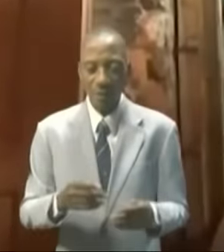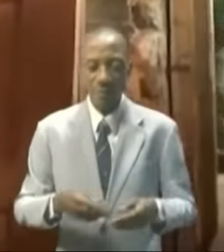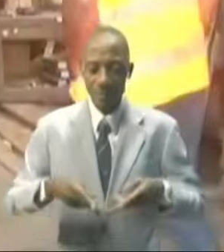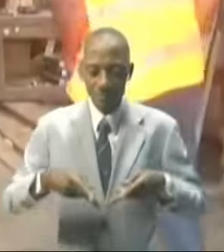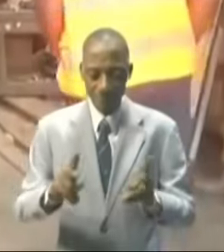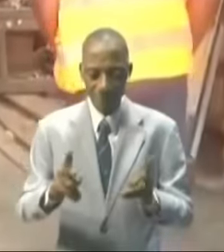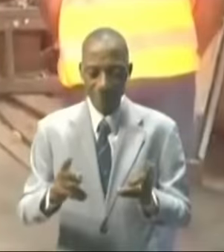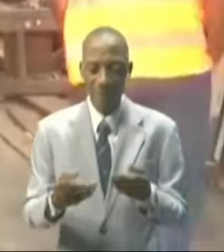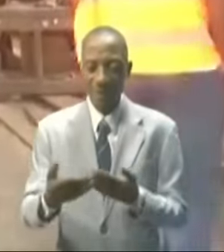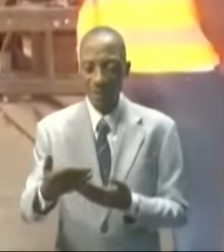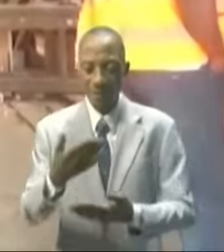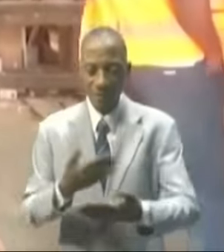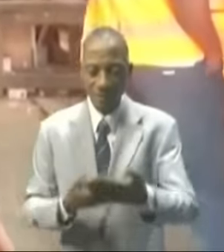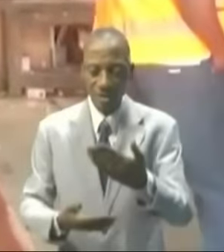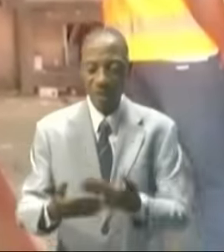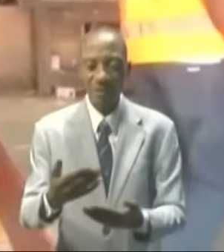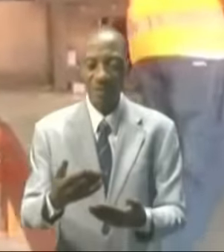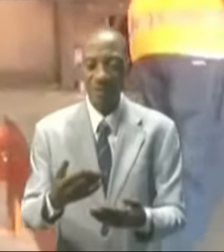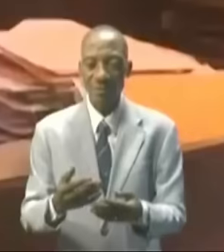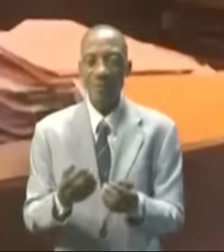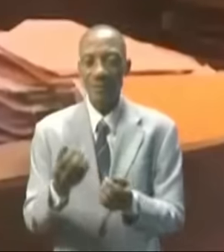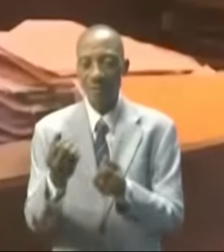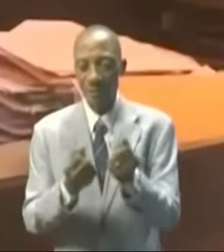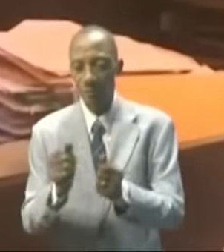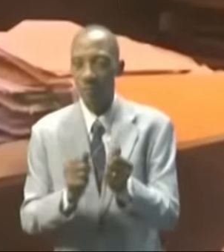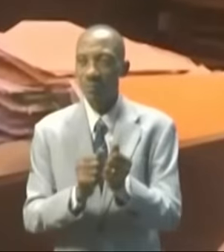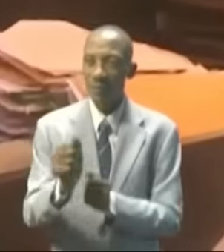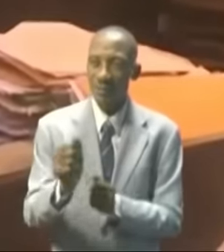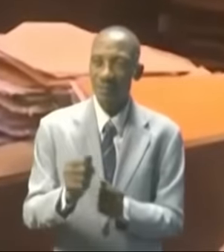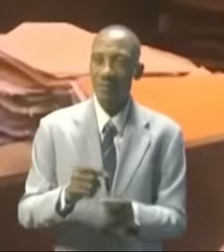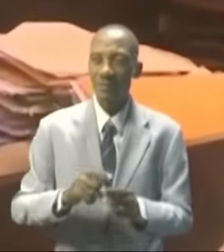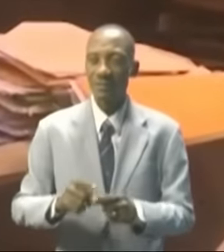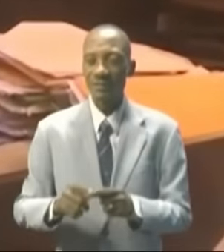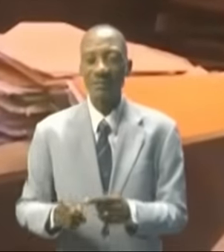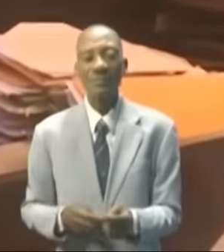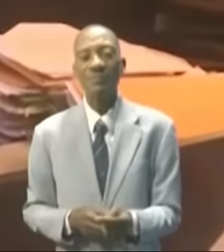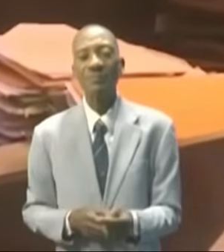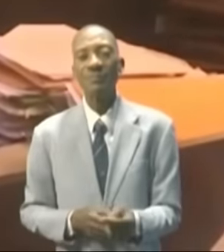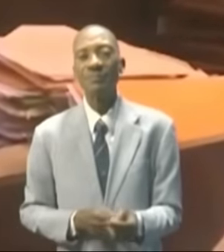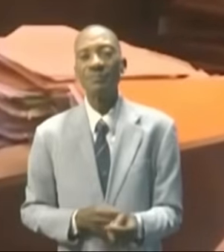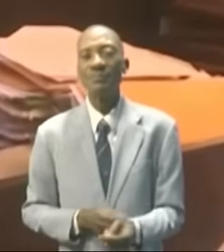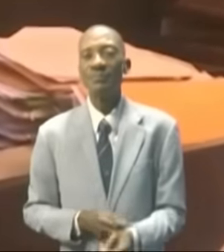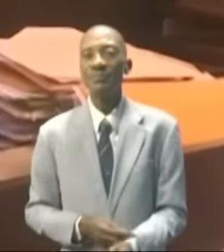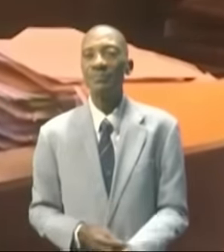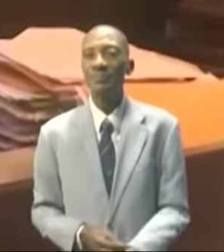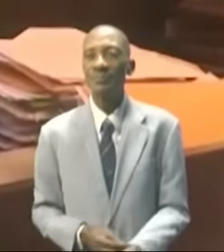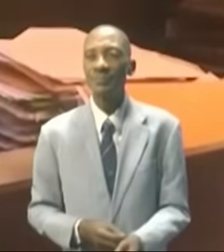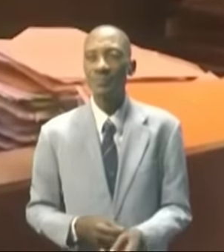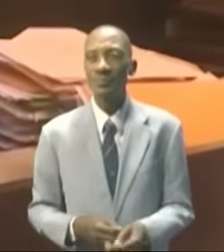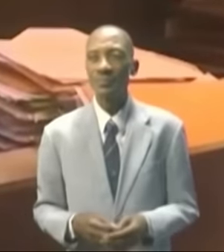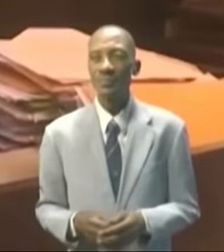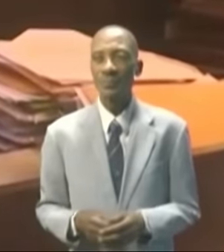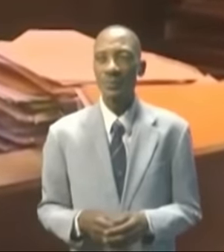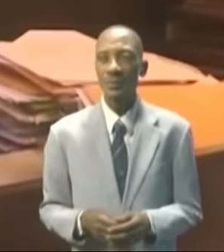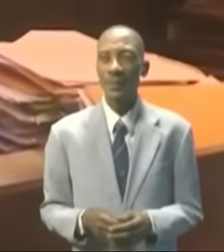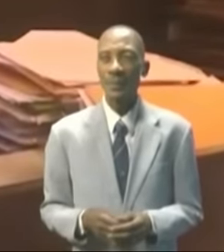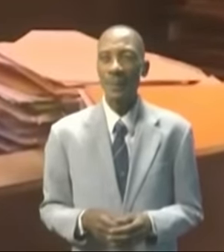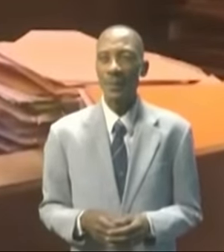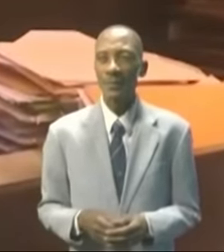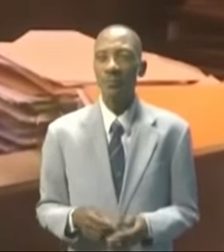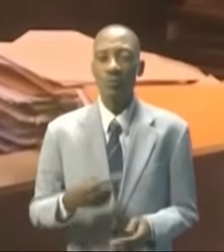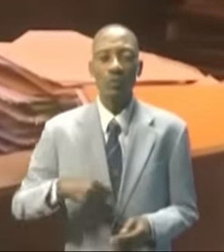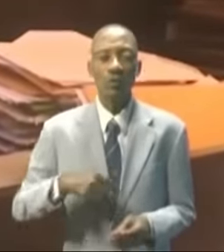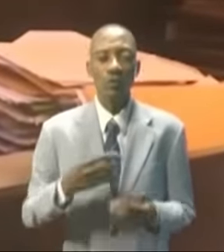écoles seront dotées des pupitres made in Likasi. Toutes les installations étaient tellement vétustes. Il y a aussi